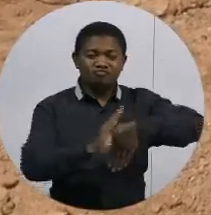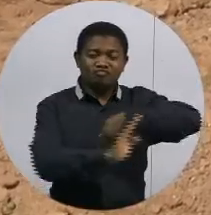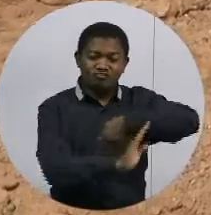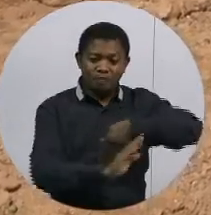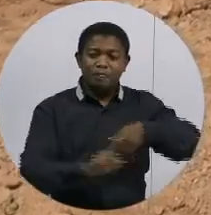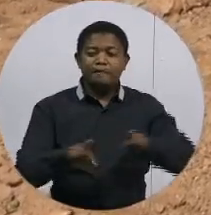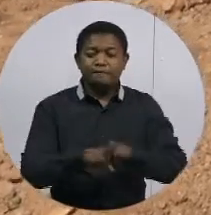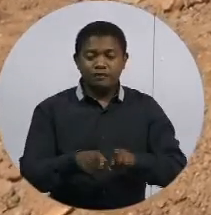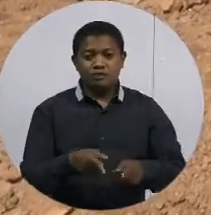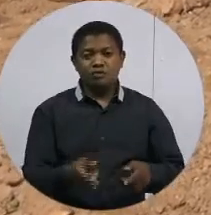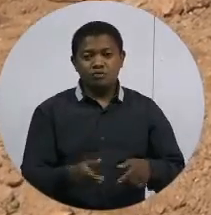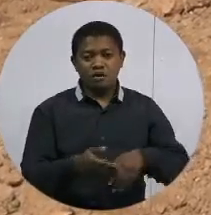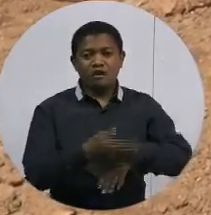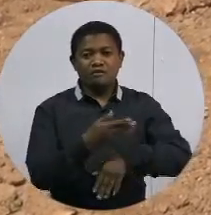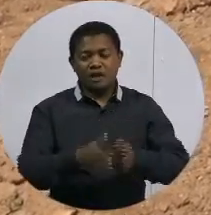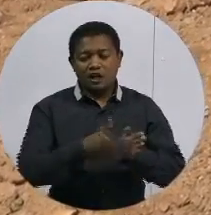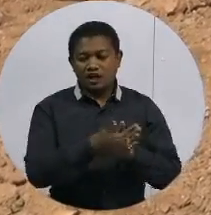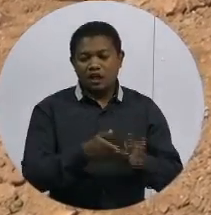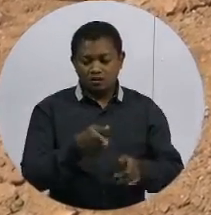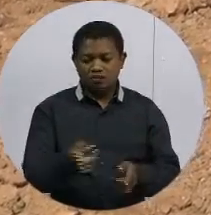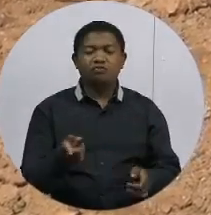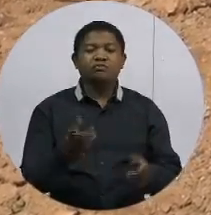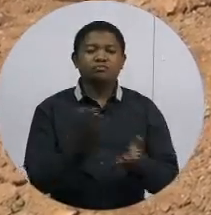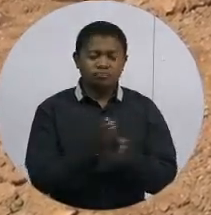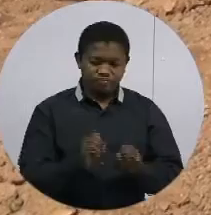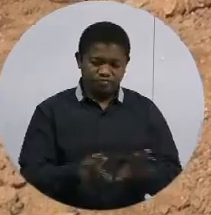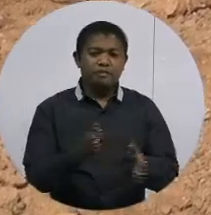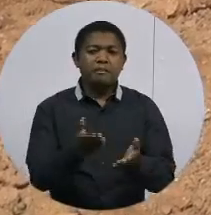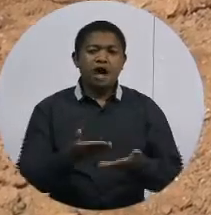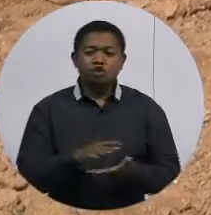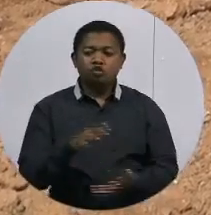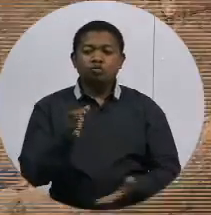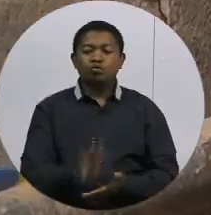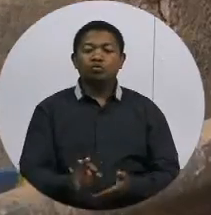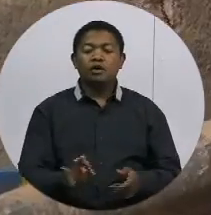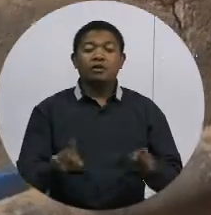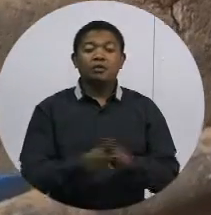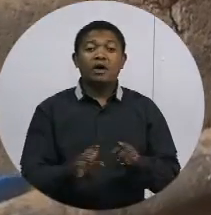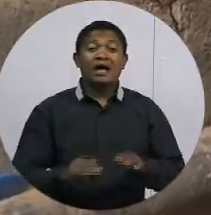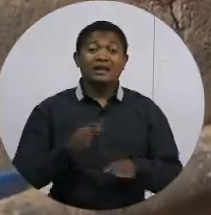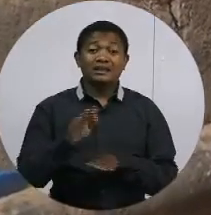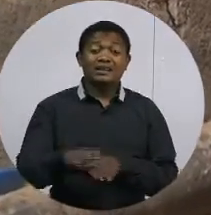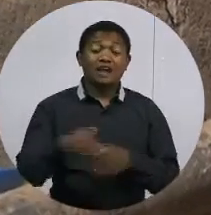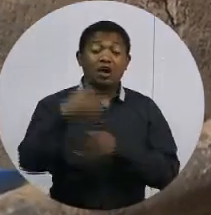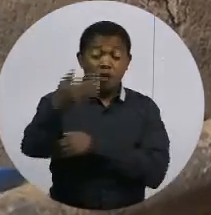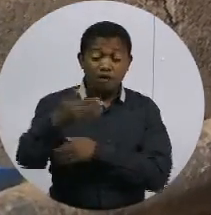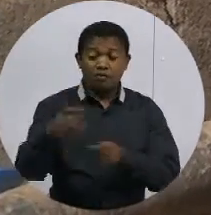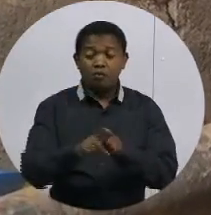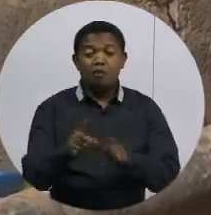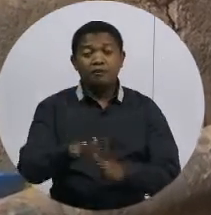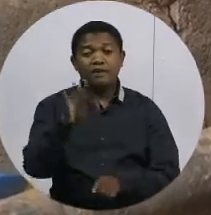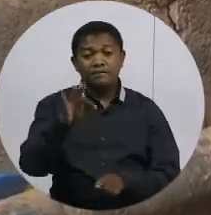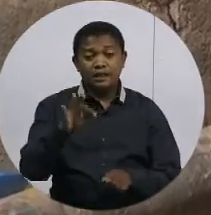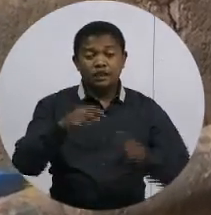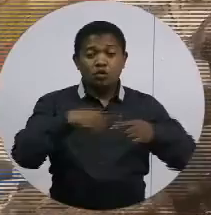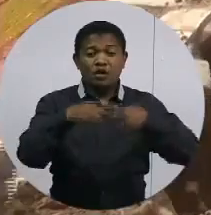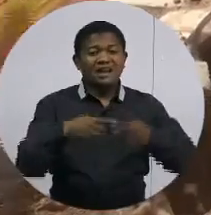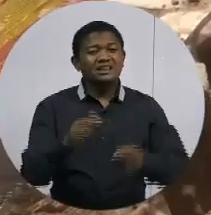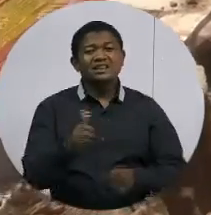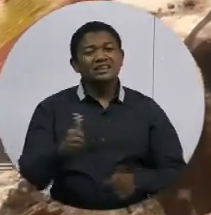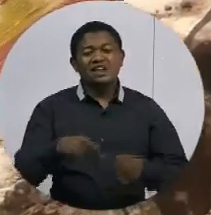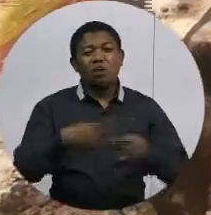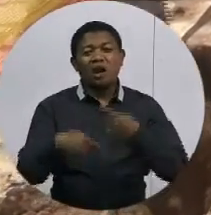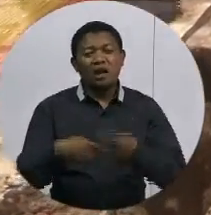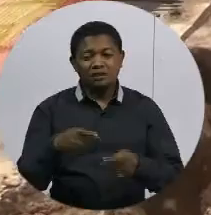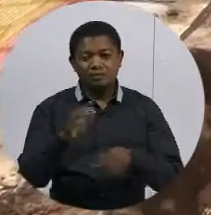ary avaratra Antananarivo. Dingana manaraka hitosoana amin'ity tetikasa ity dia ny fisafidianana ny orinasa anao ny